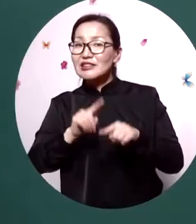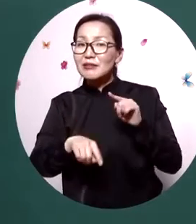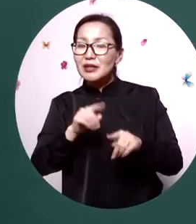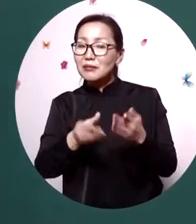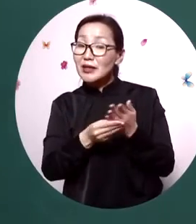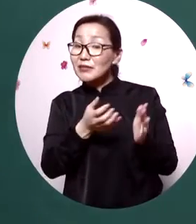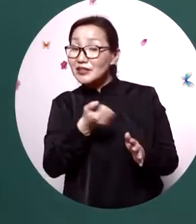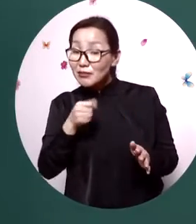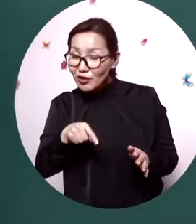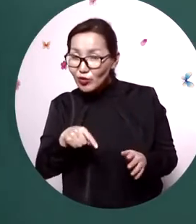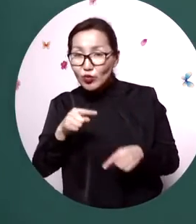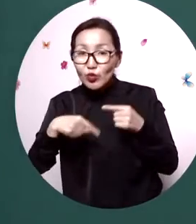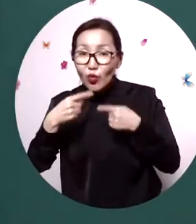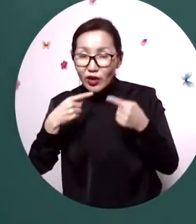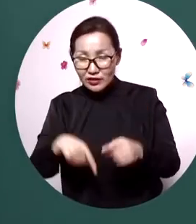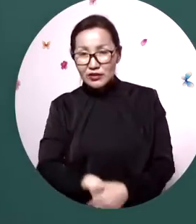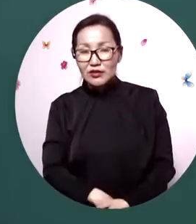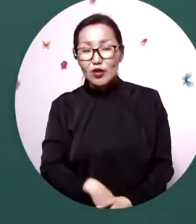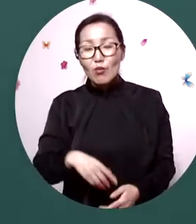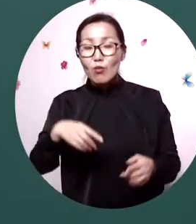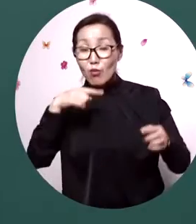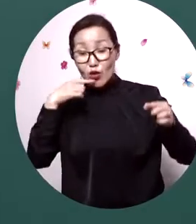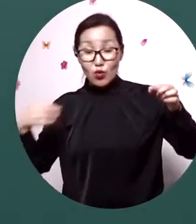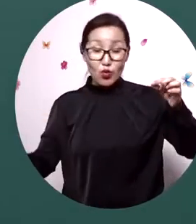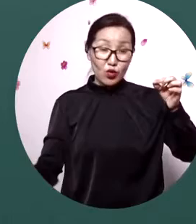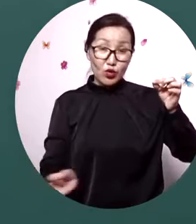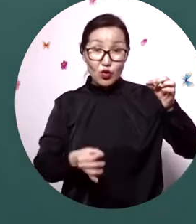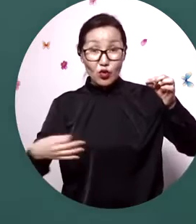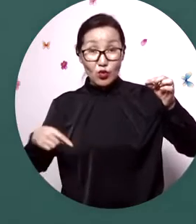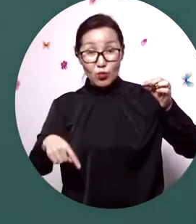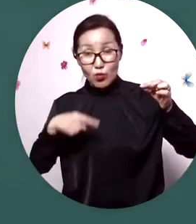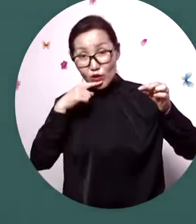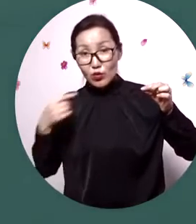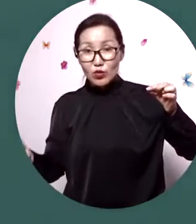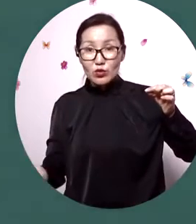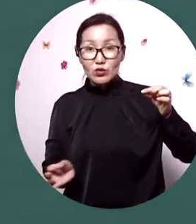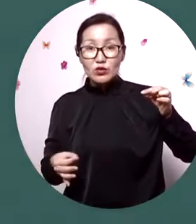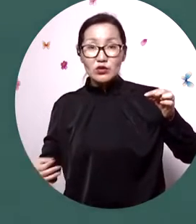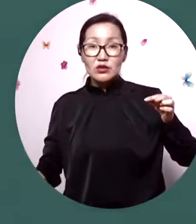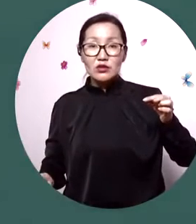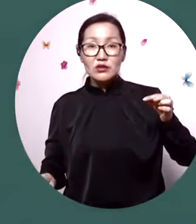мэдээлж ямар баримт татсан байна. За тэгвэл морин хуур хөгжмийг